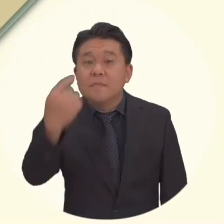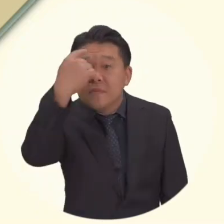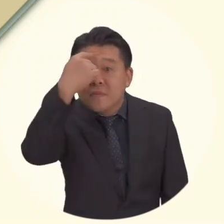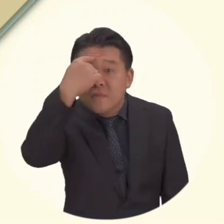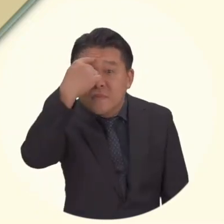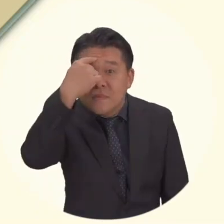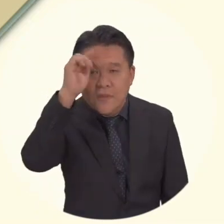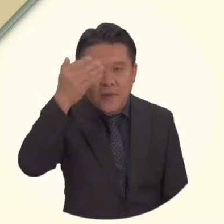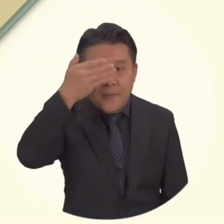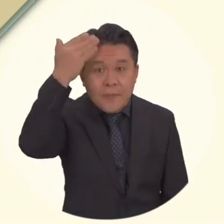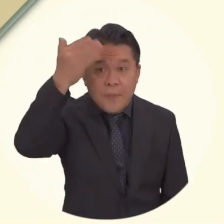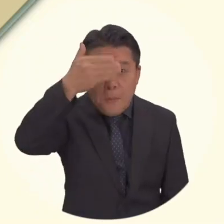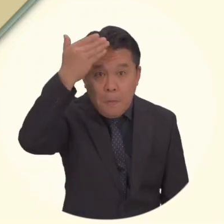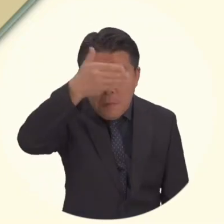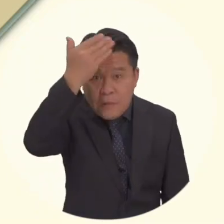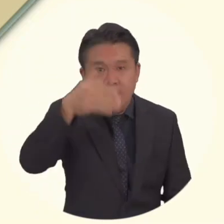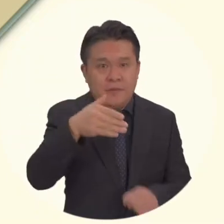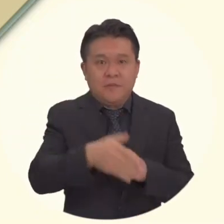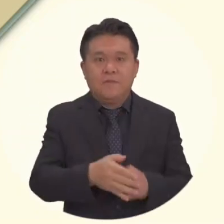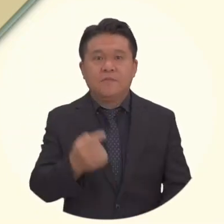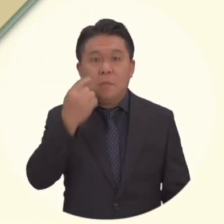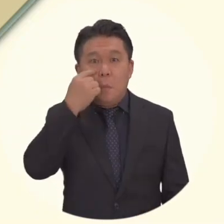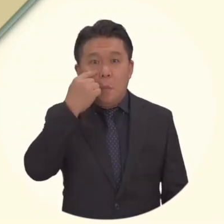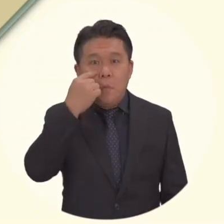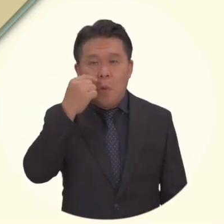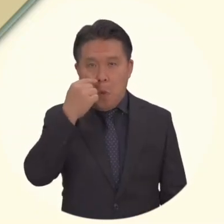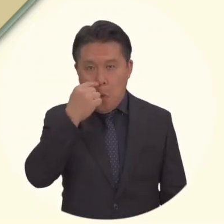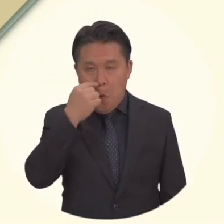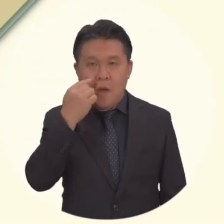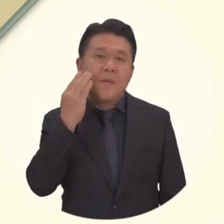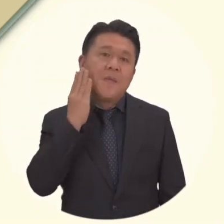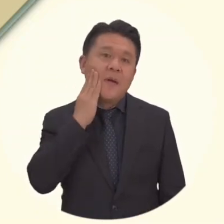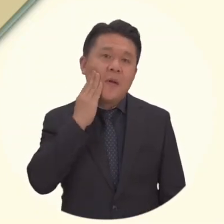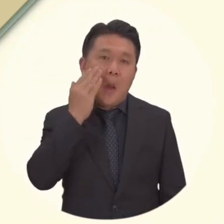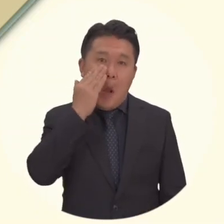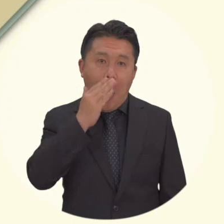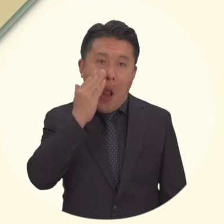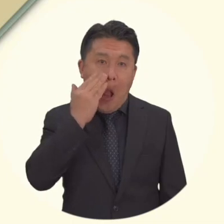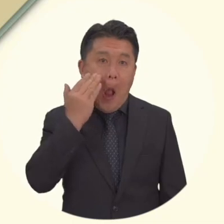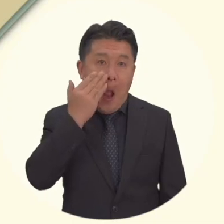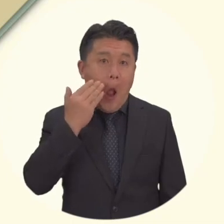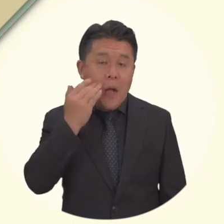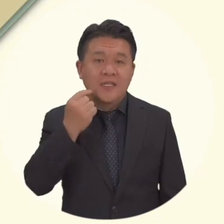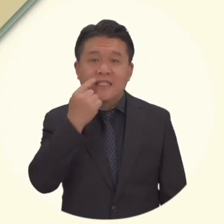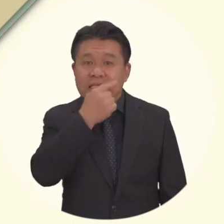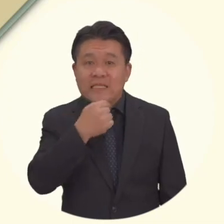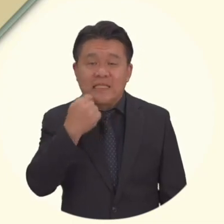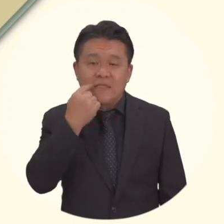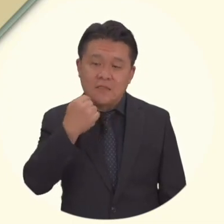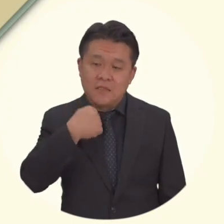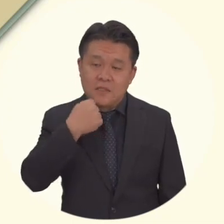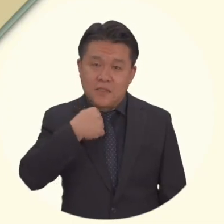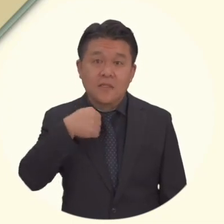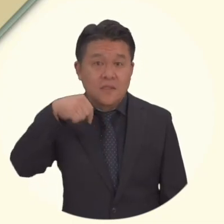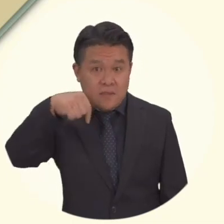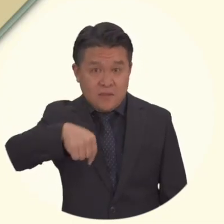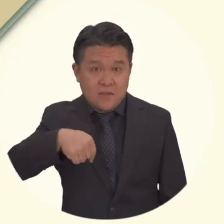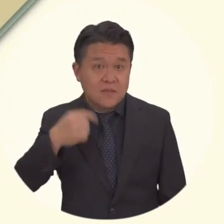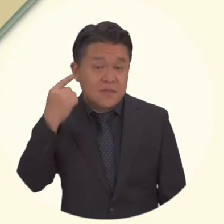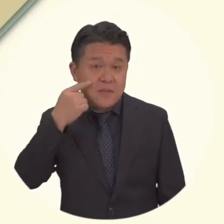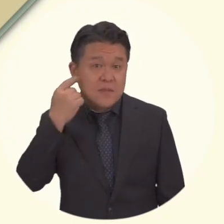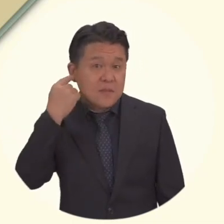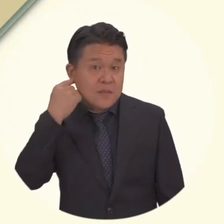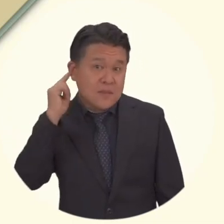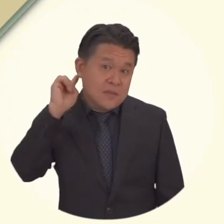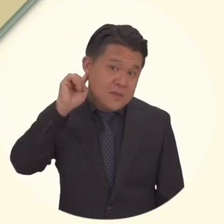이마는 머리 쪽으로 쓸어 올리며 닦고 눈 밑에서 코, 뺨 방향으로, 입 주위에서 턱 방향으로,